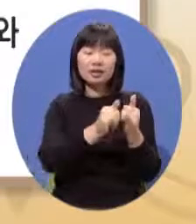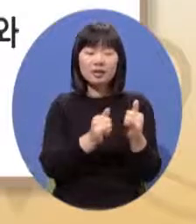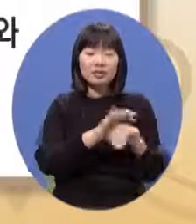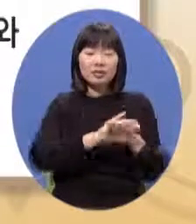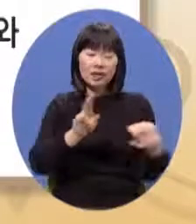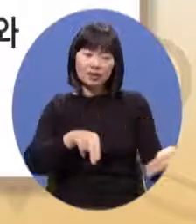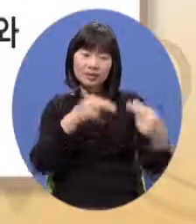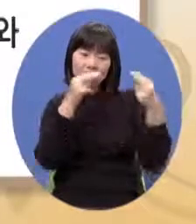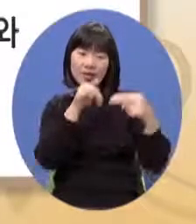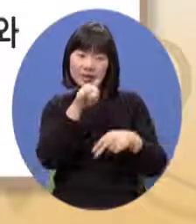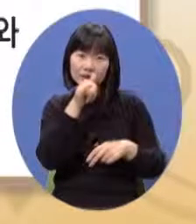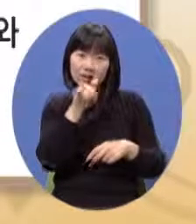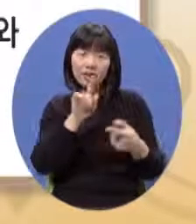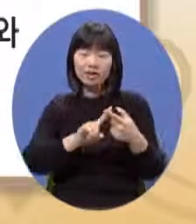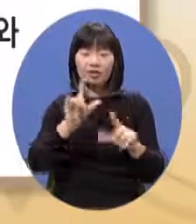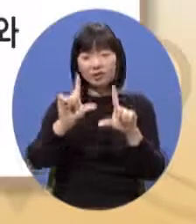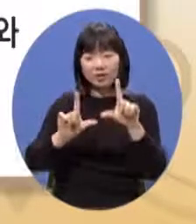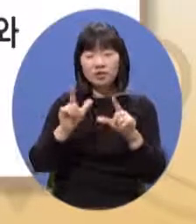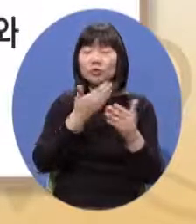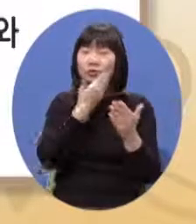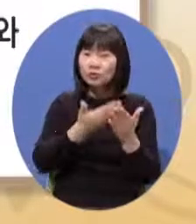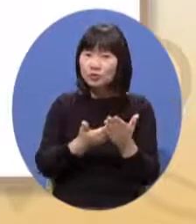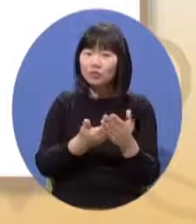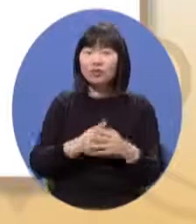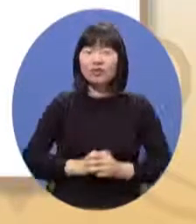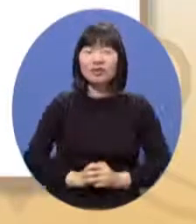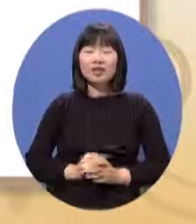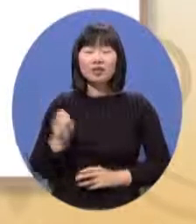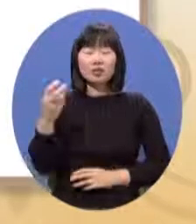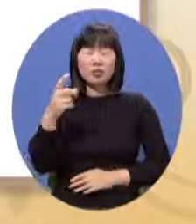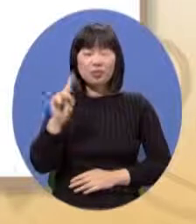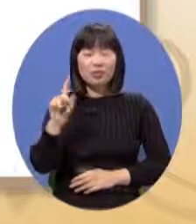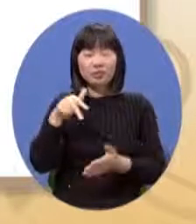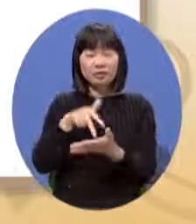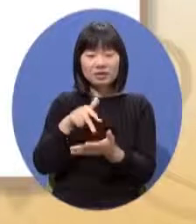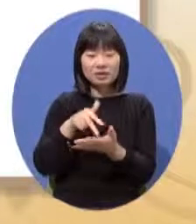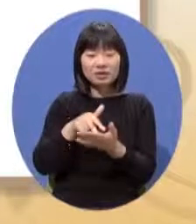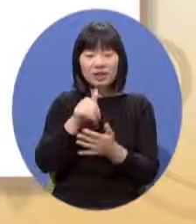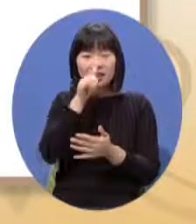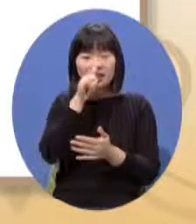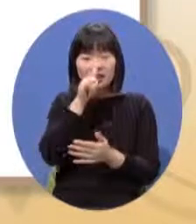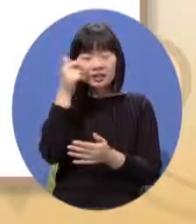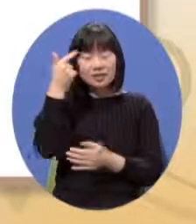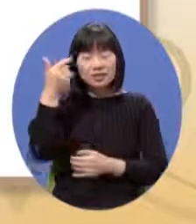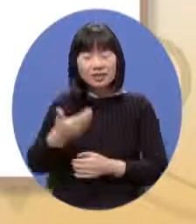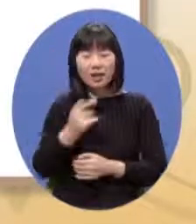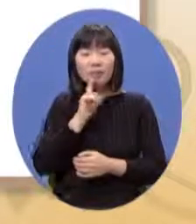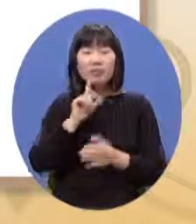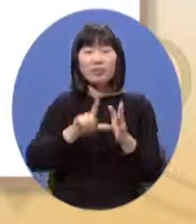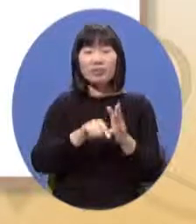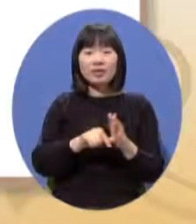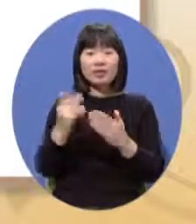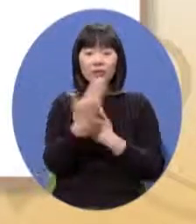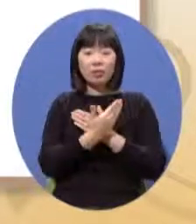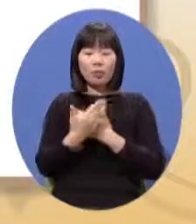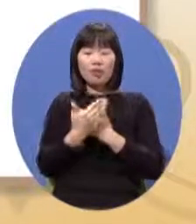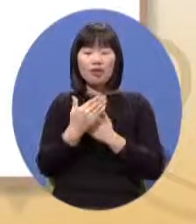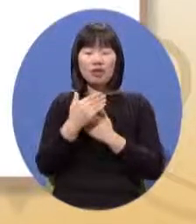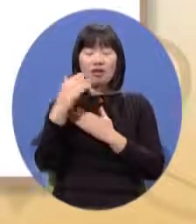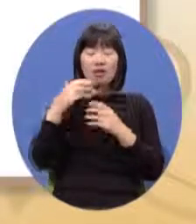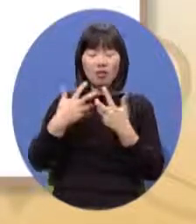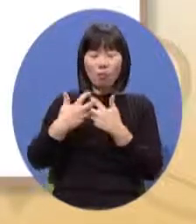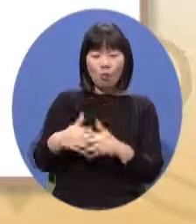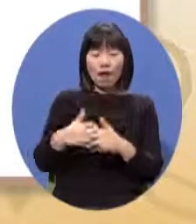잘 쳐다보는가 이런 태도도 중요하겠죠. 또 이제 어떤 부분들이 있냐면은 말할 때 몸이 이렇게 탁